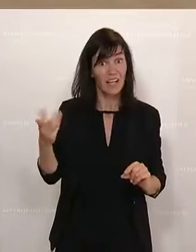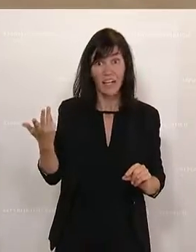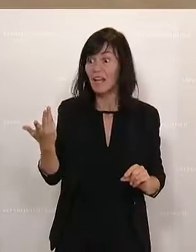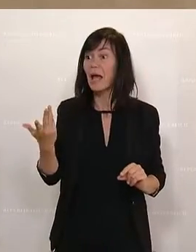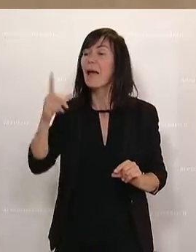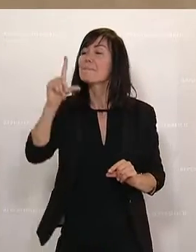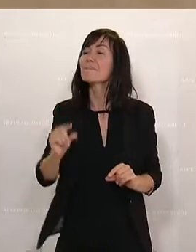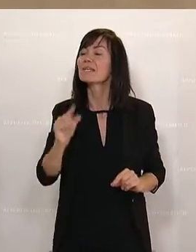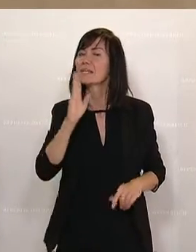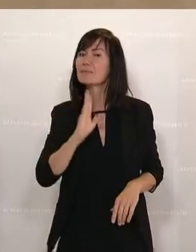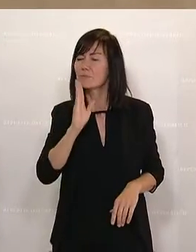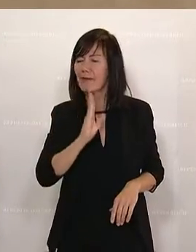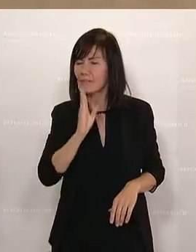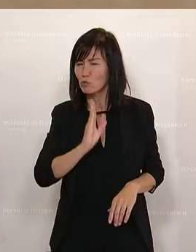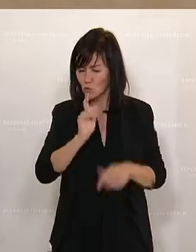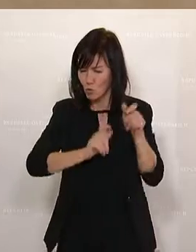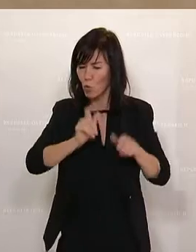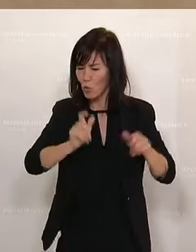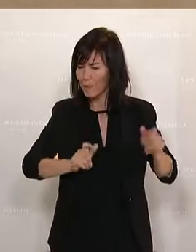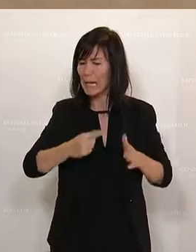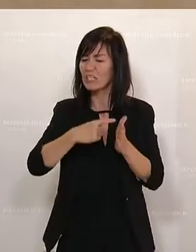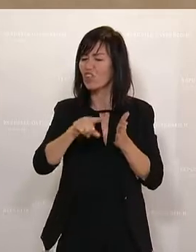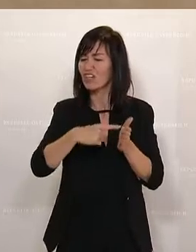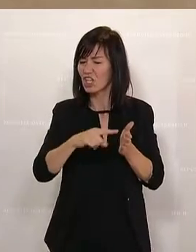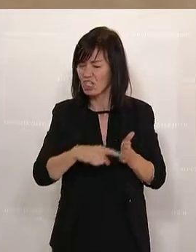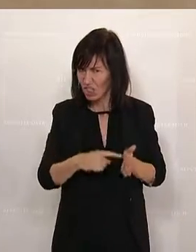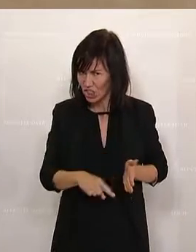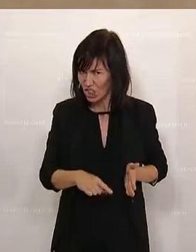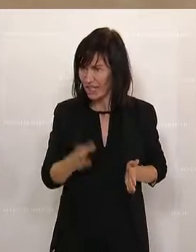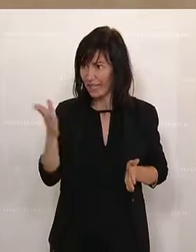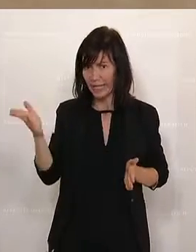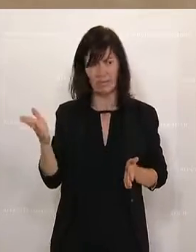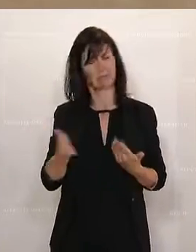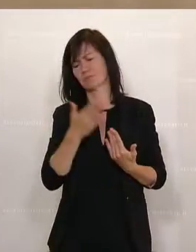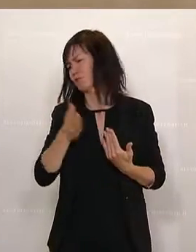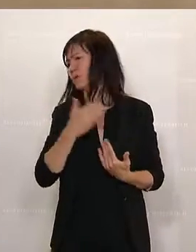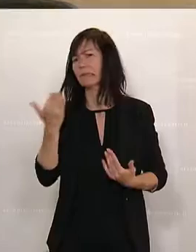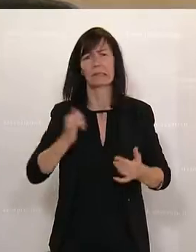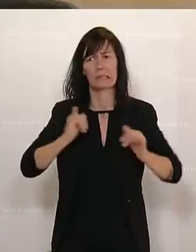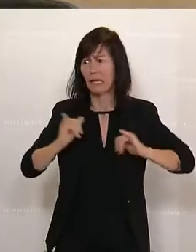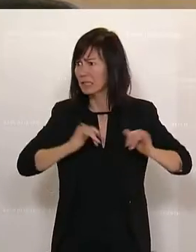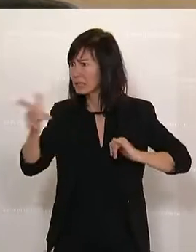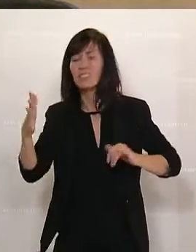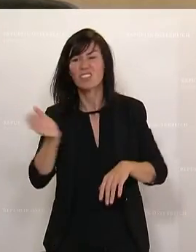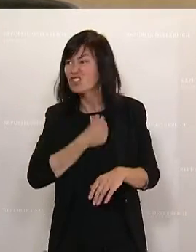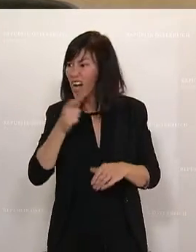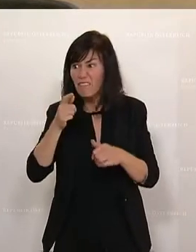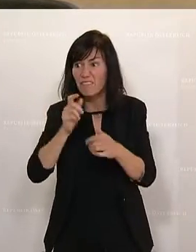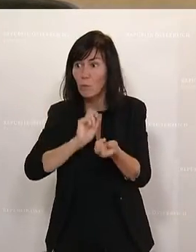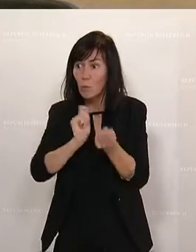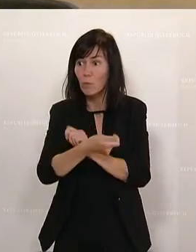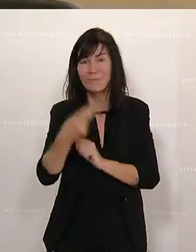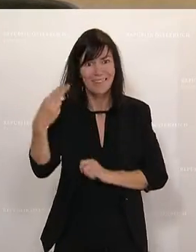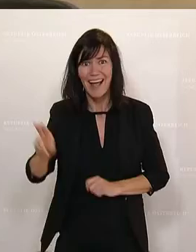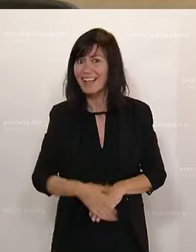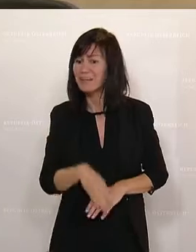den Mindestpensionistinnen gekürzt haben? Kassen? Nein, haben Sie nicht. Keinen Groschen